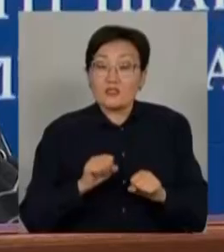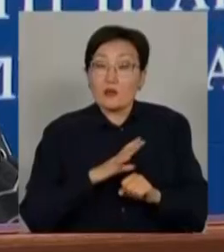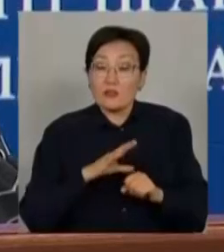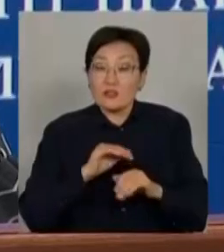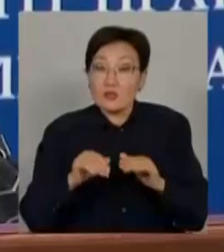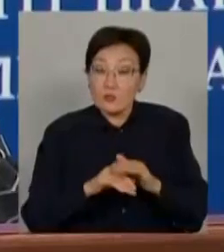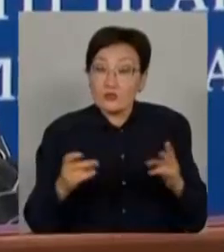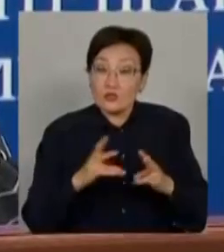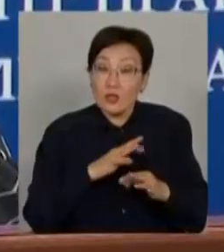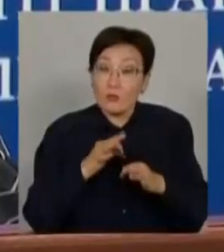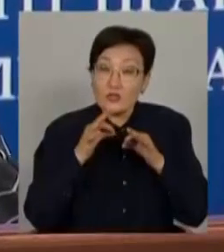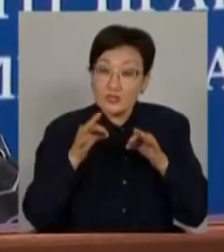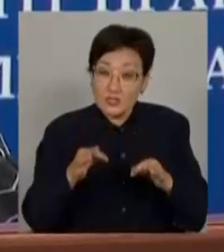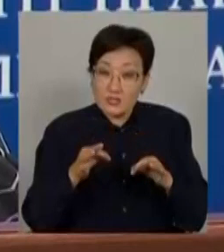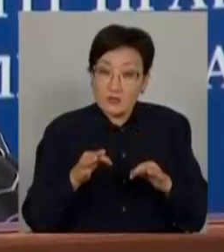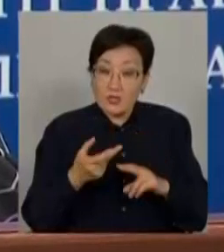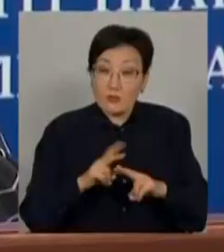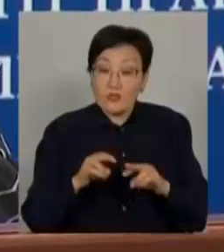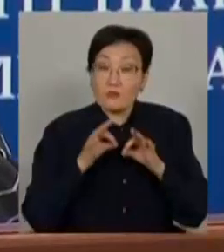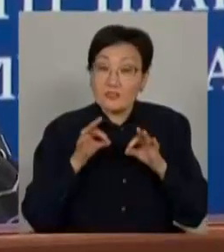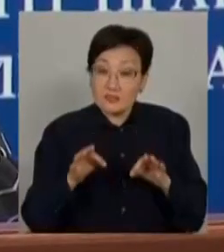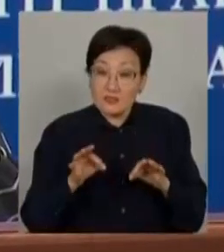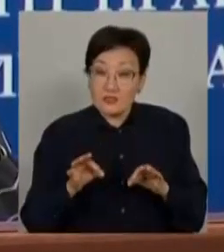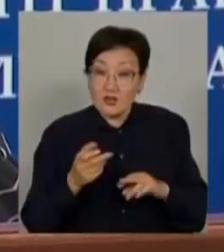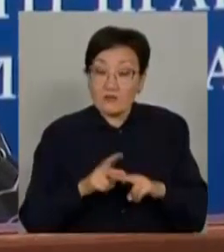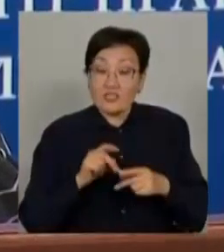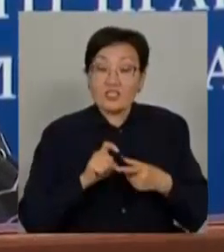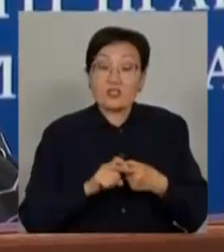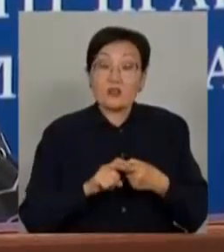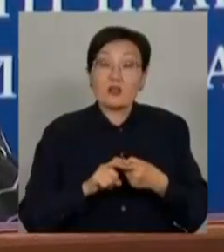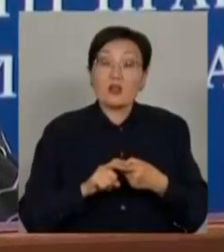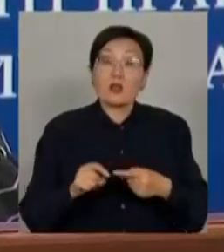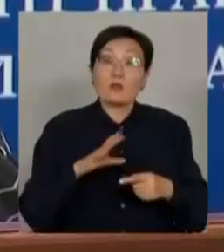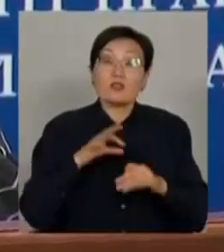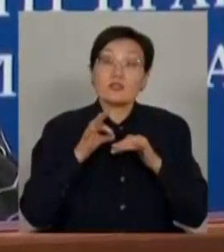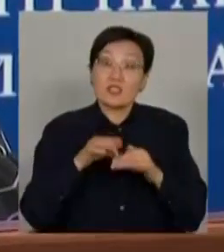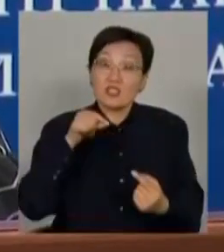нужно было сразу значит об этом сказать в этой связи